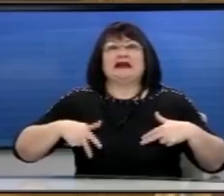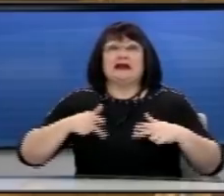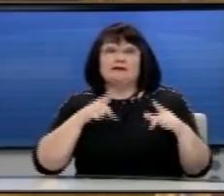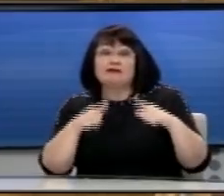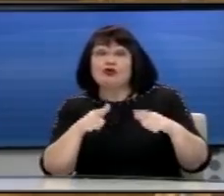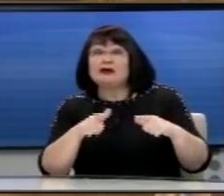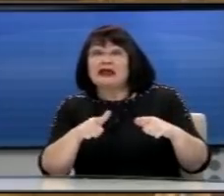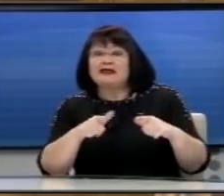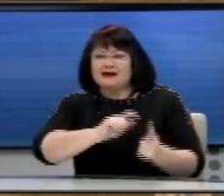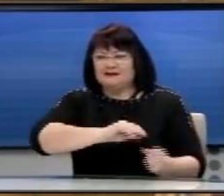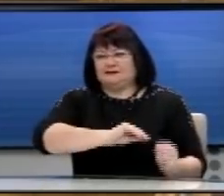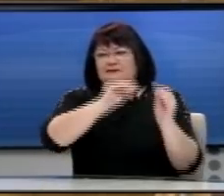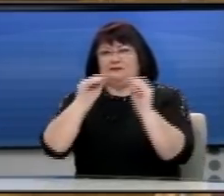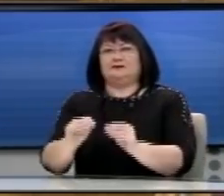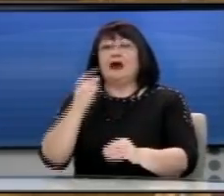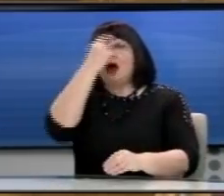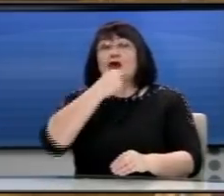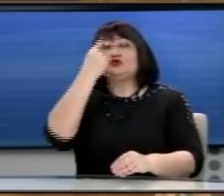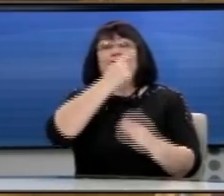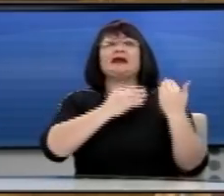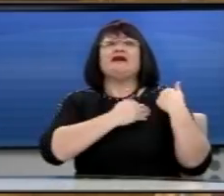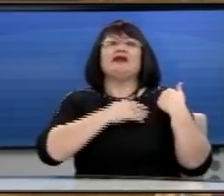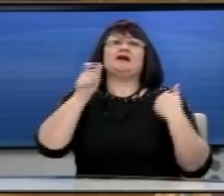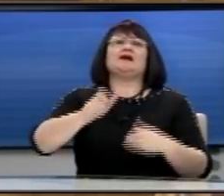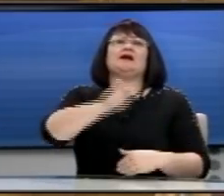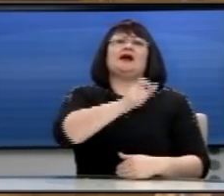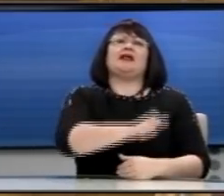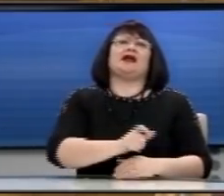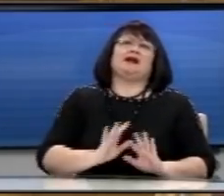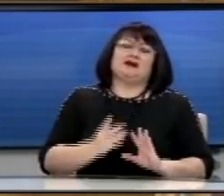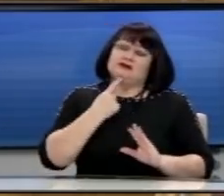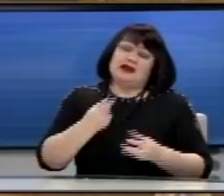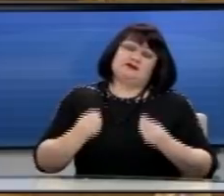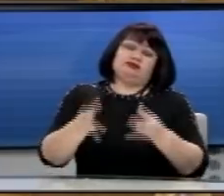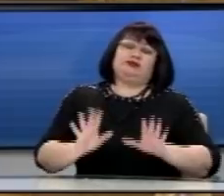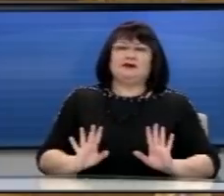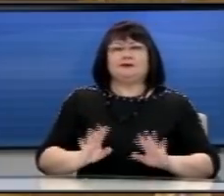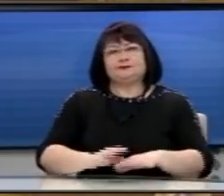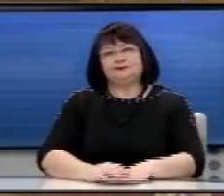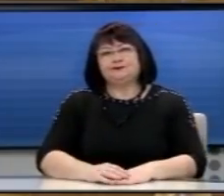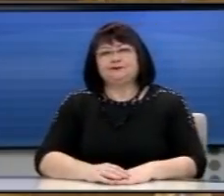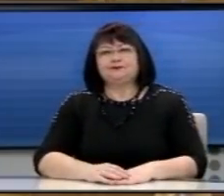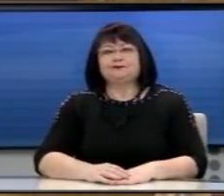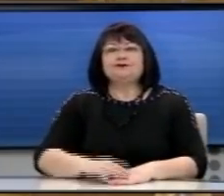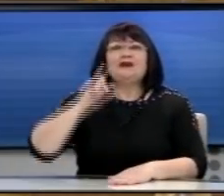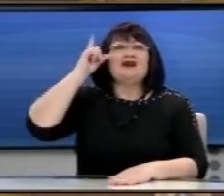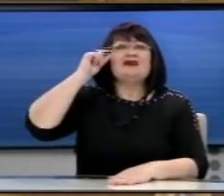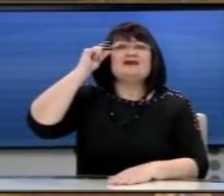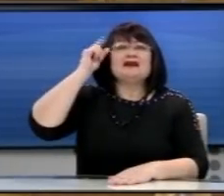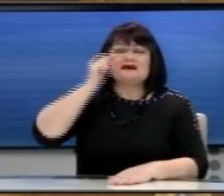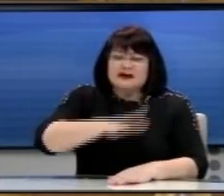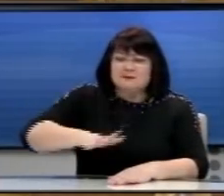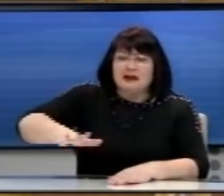μέρημνα, το μεταβιβάζετε στην ατομική ευθύνη του καθενός και της καθεμιάς. Είναι επίσης οι φοιτητές των